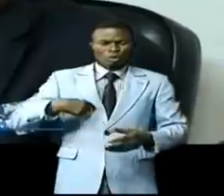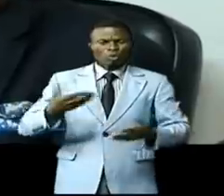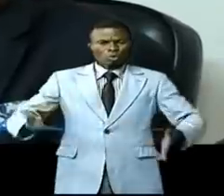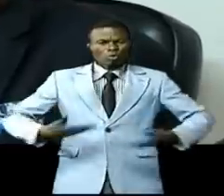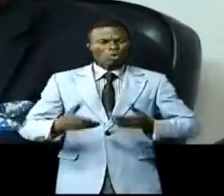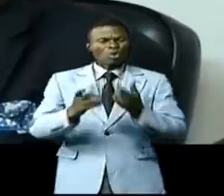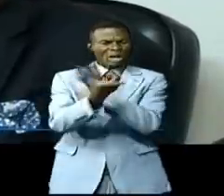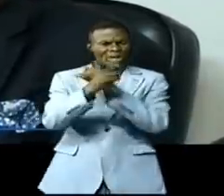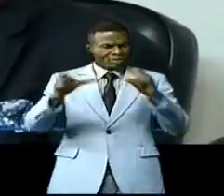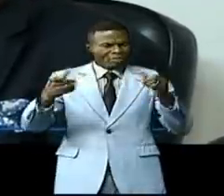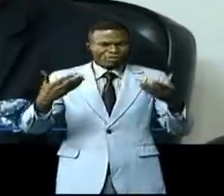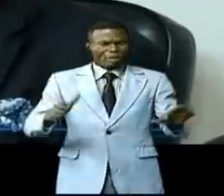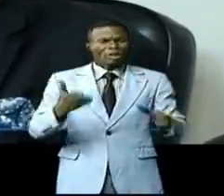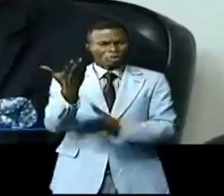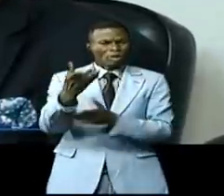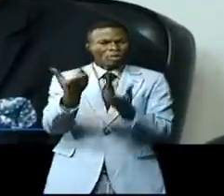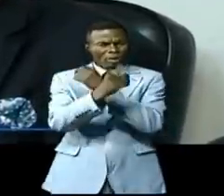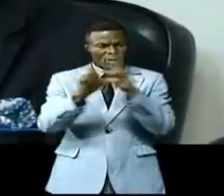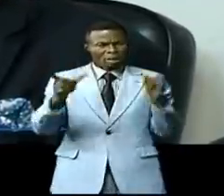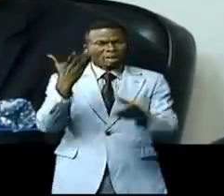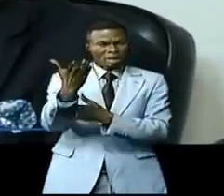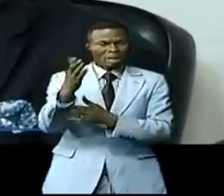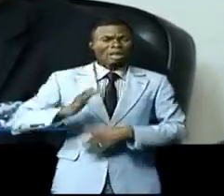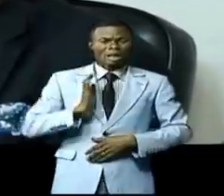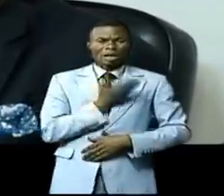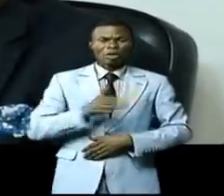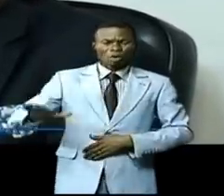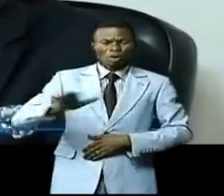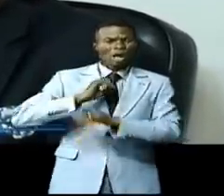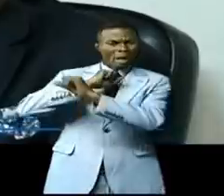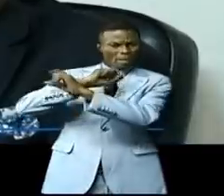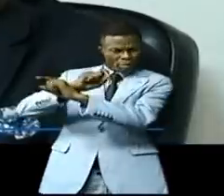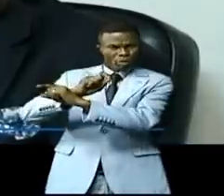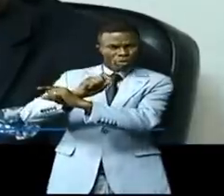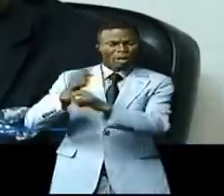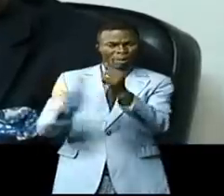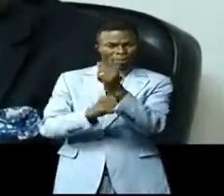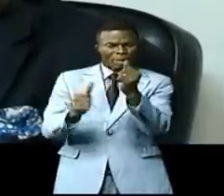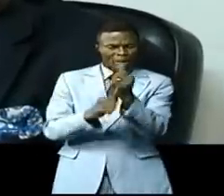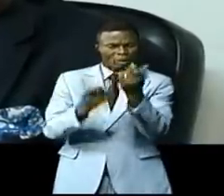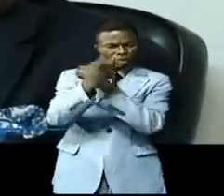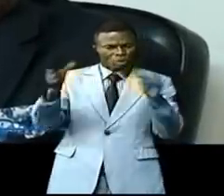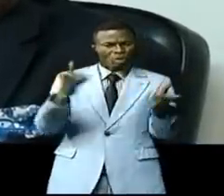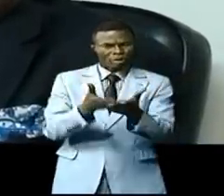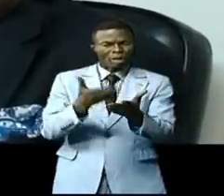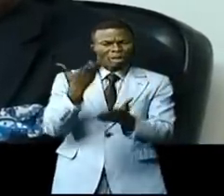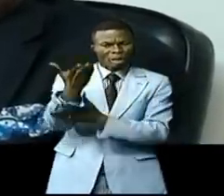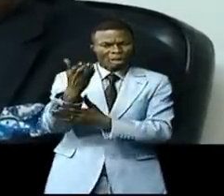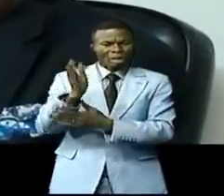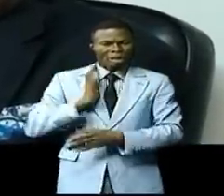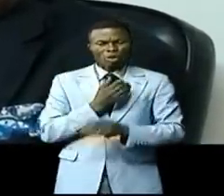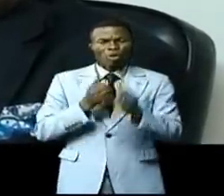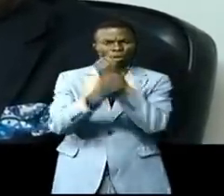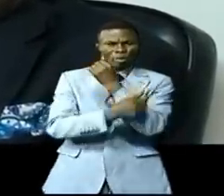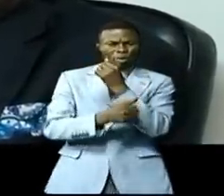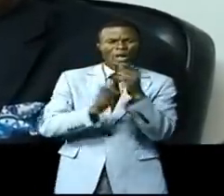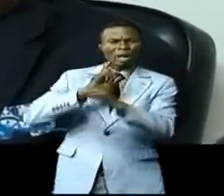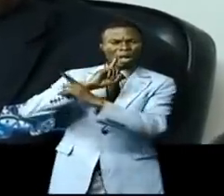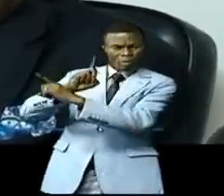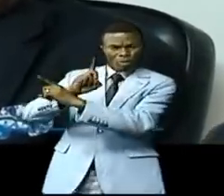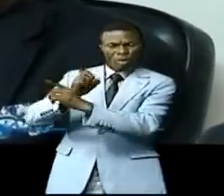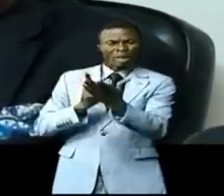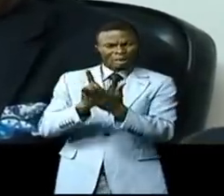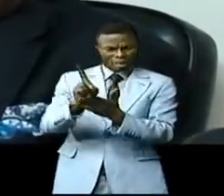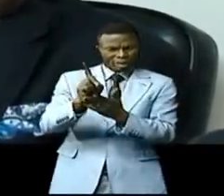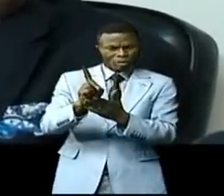liberté et nous demandons à notre pays de protéger cette liberté et nous demandons à notre pays de protéger le